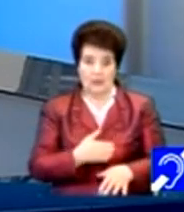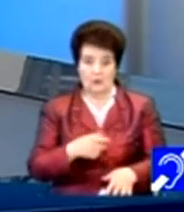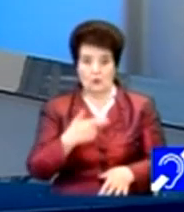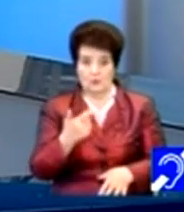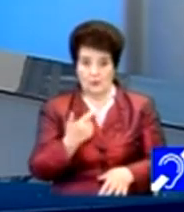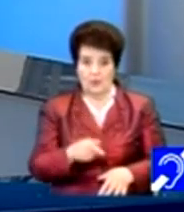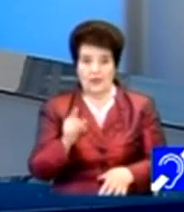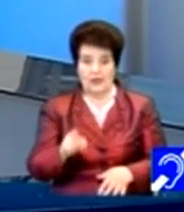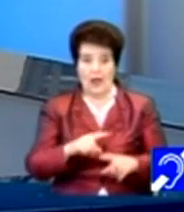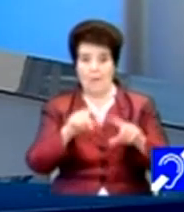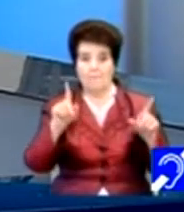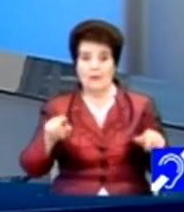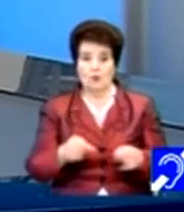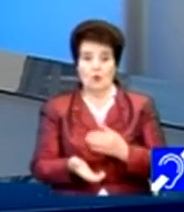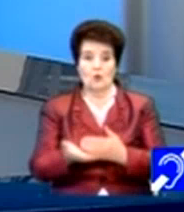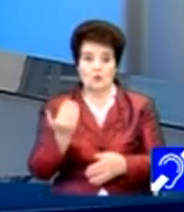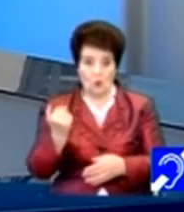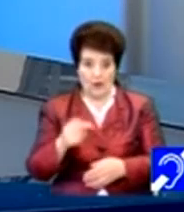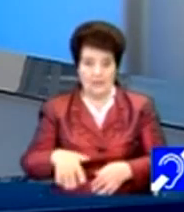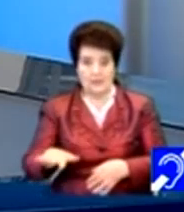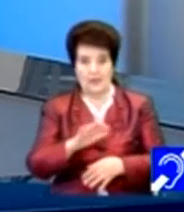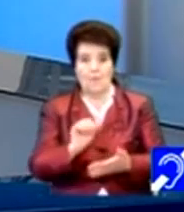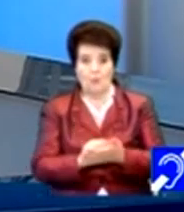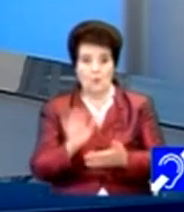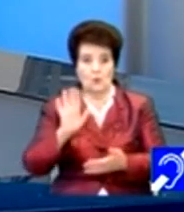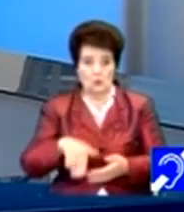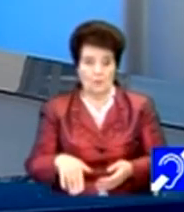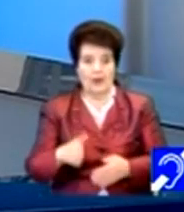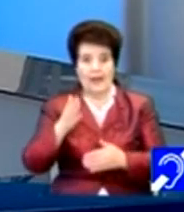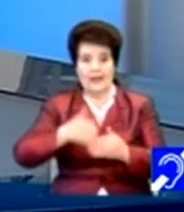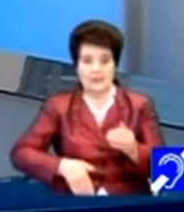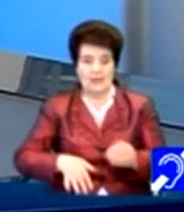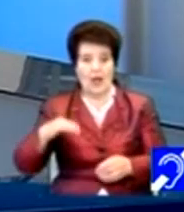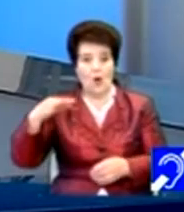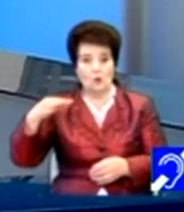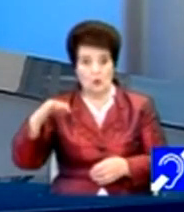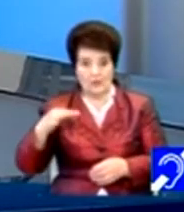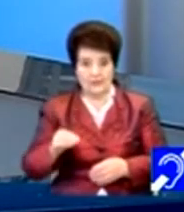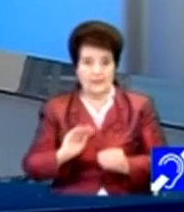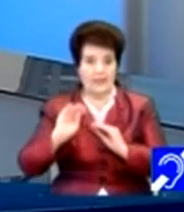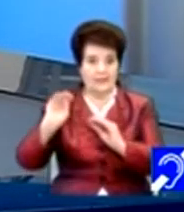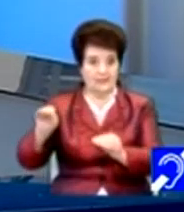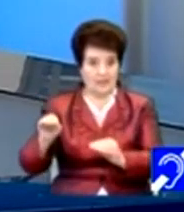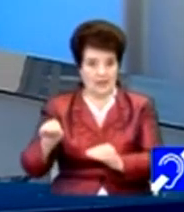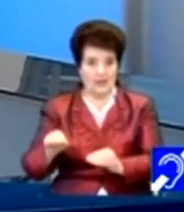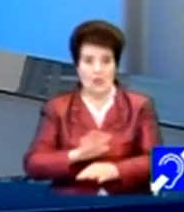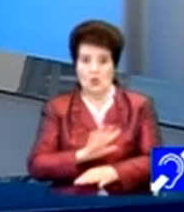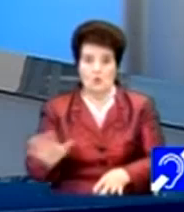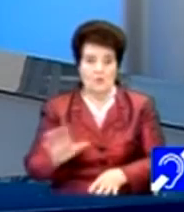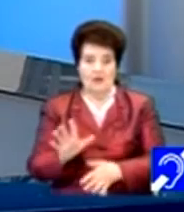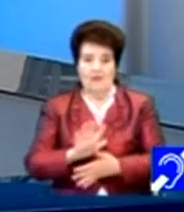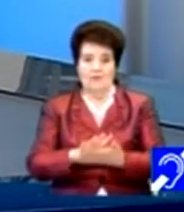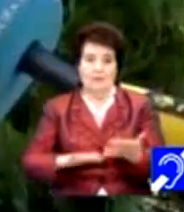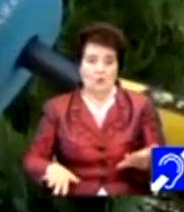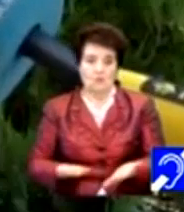susține însă că panourile sunt scoase de pe domeniul public după ce au expirat autorizațiile de instalare, care nu vor mai fi